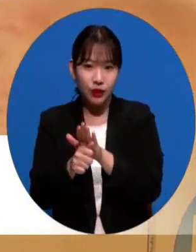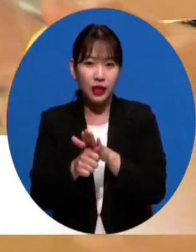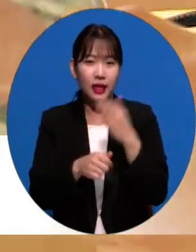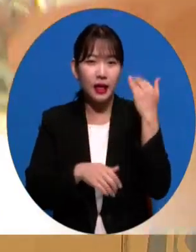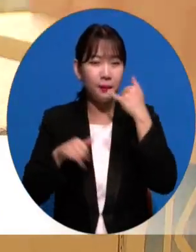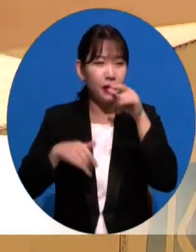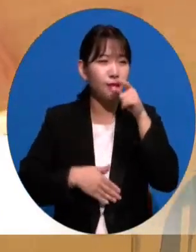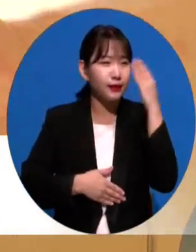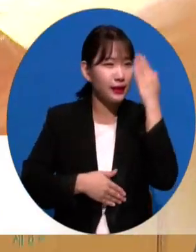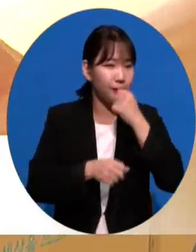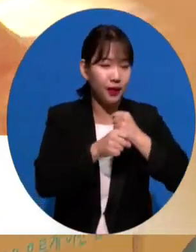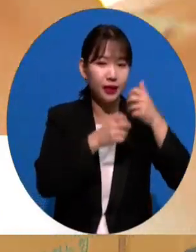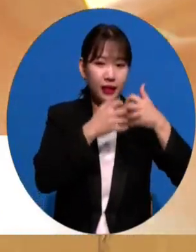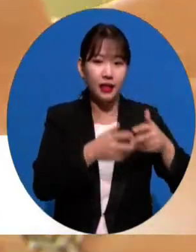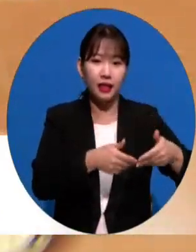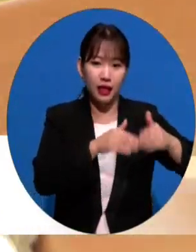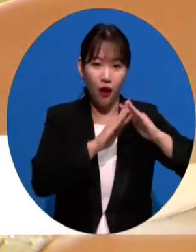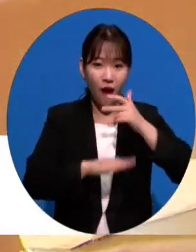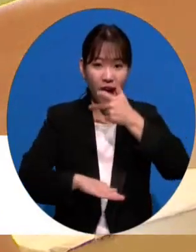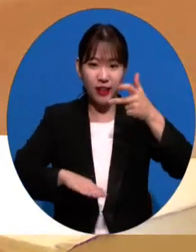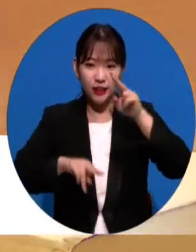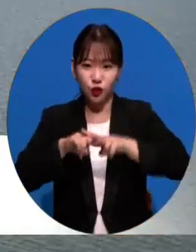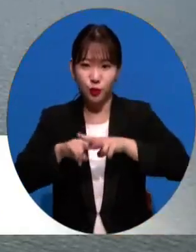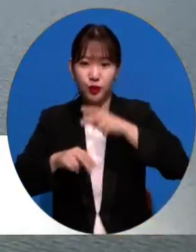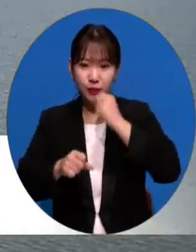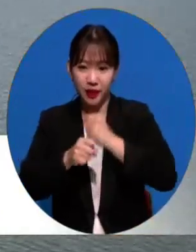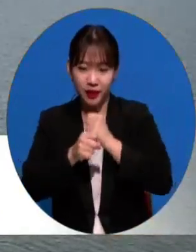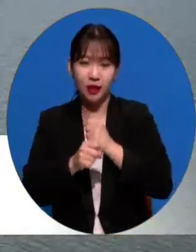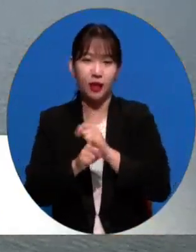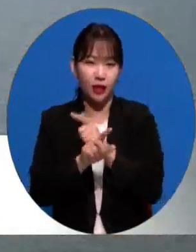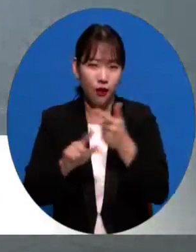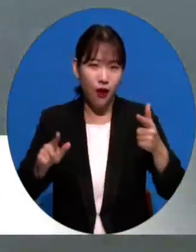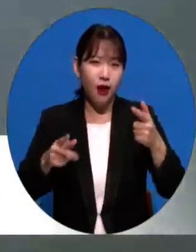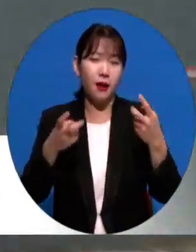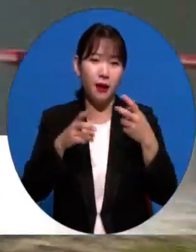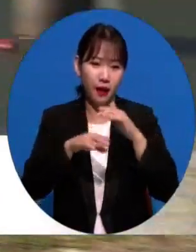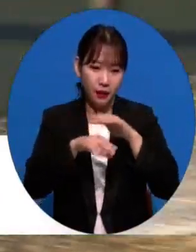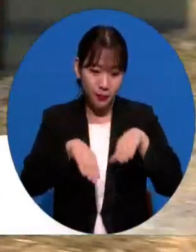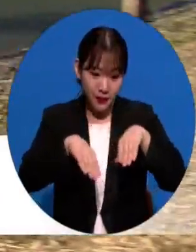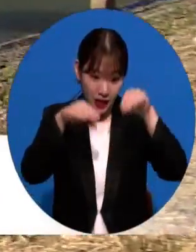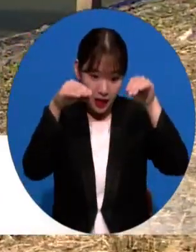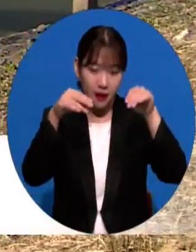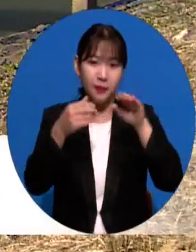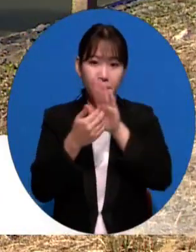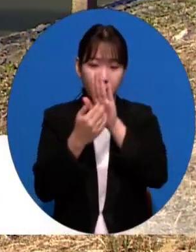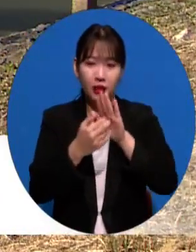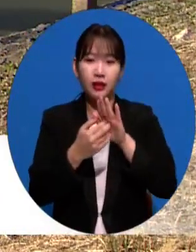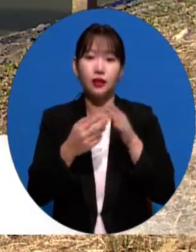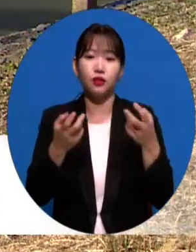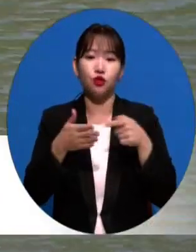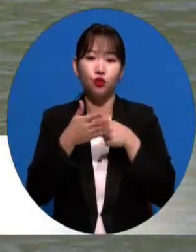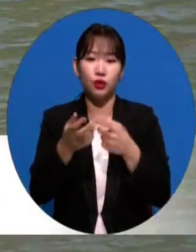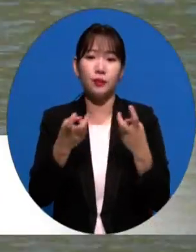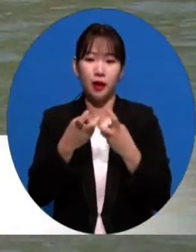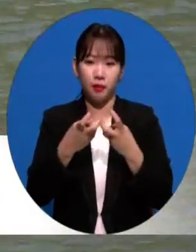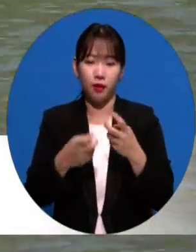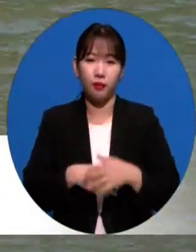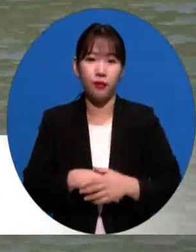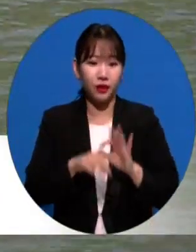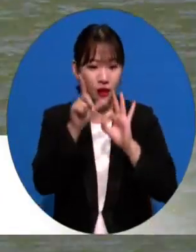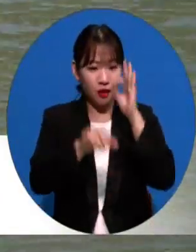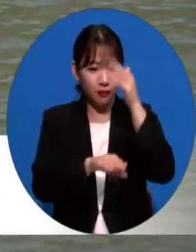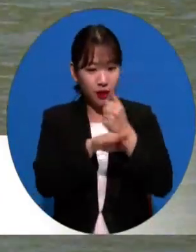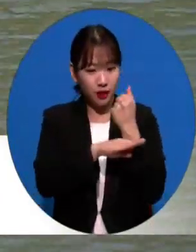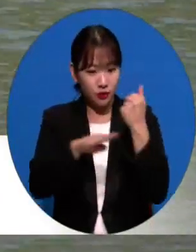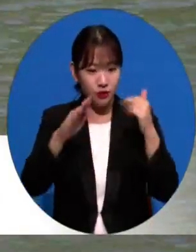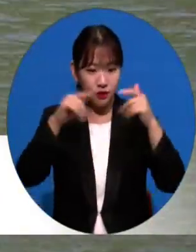설치, 대형 관정 개발 등 대체 수원 확보를 위한 감음 대책 추진에 사용됩니다. 한편 올 10월 말